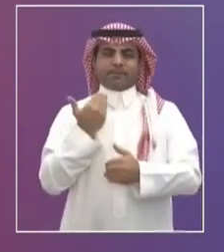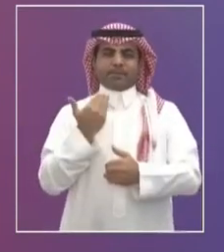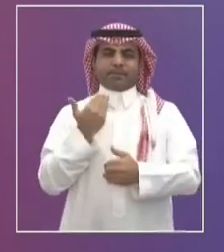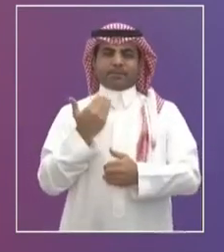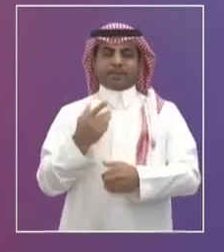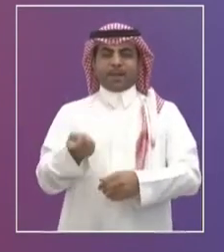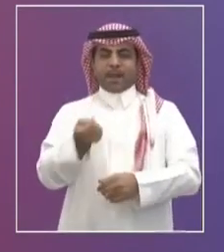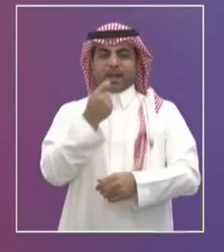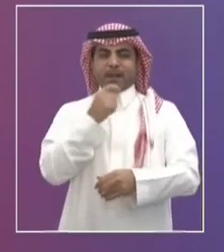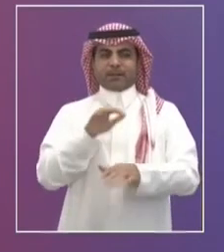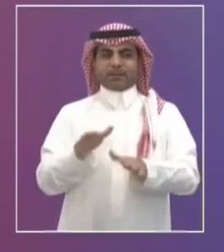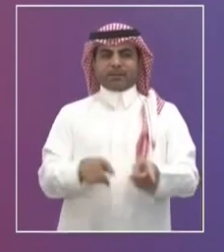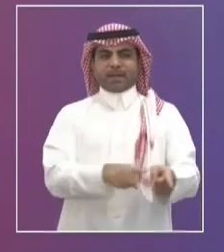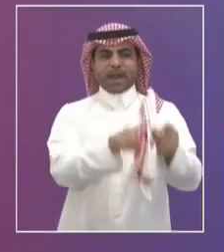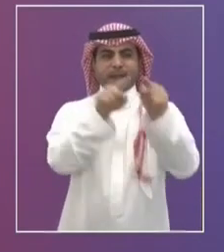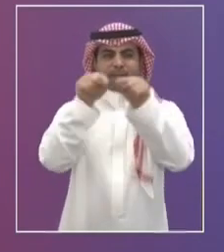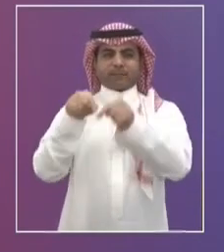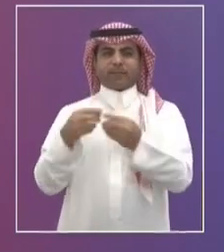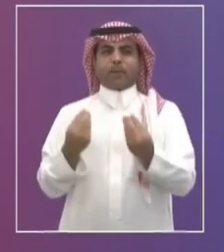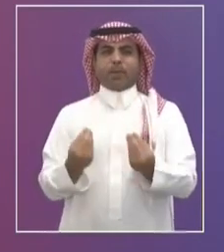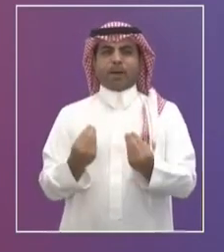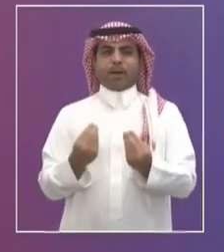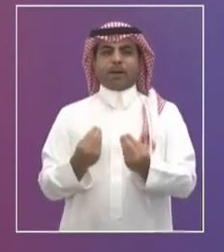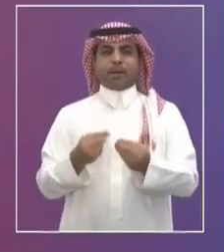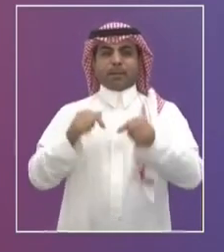فيها.